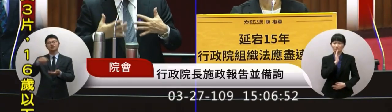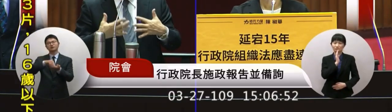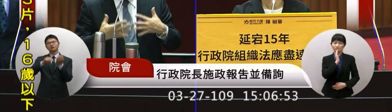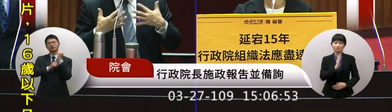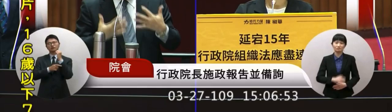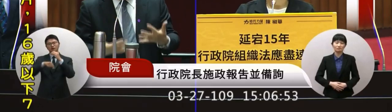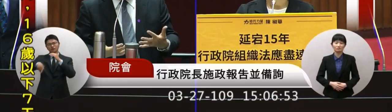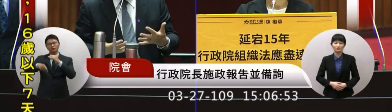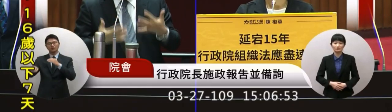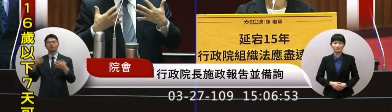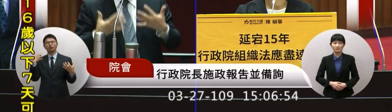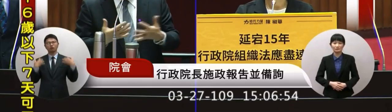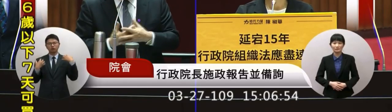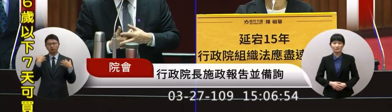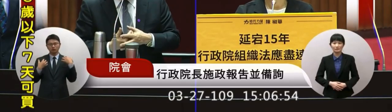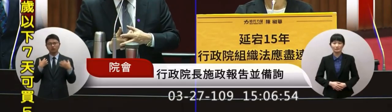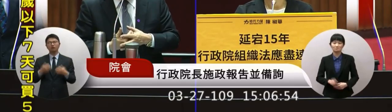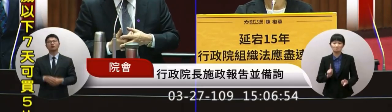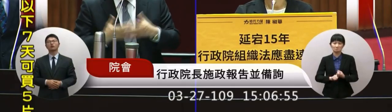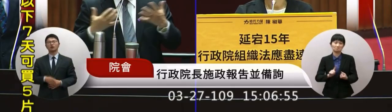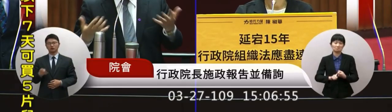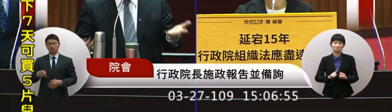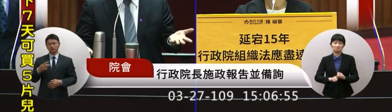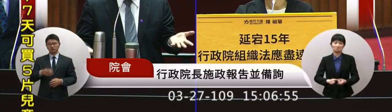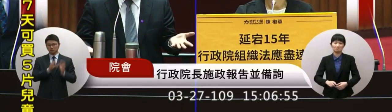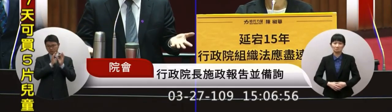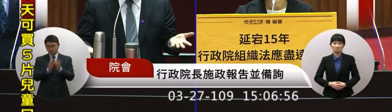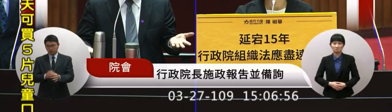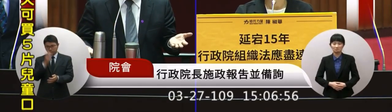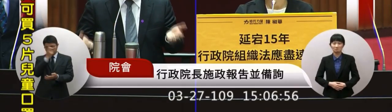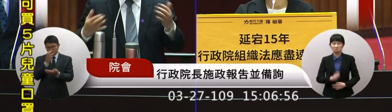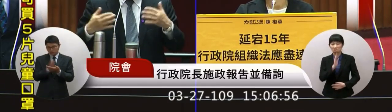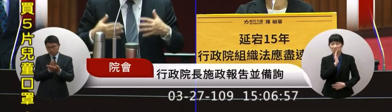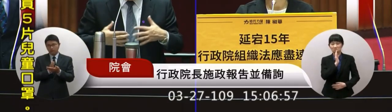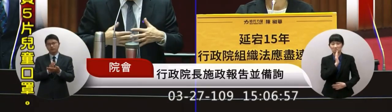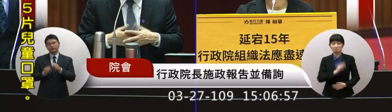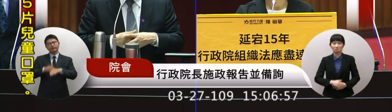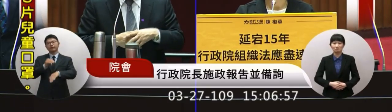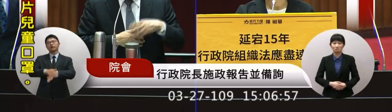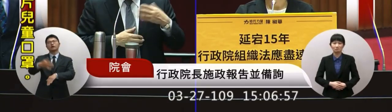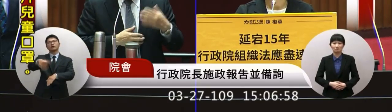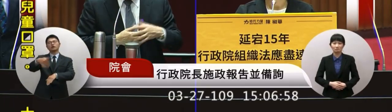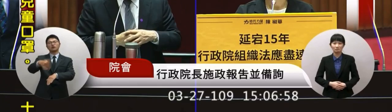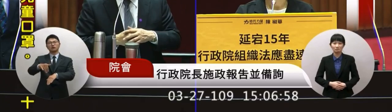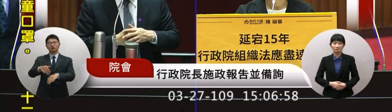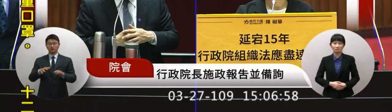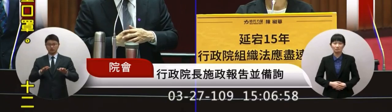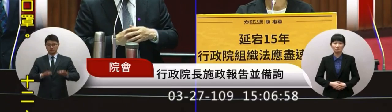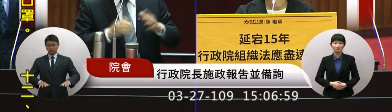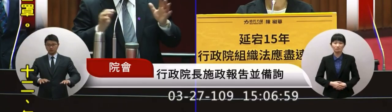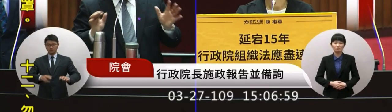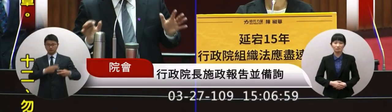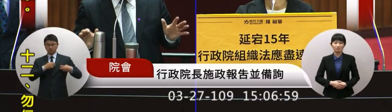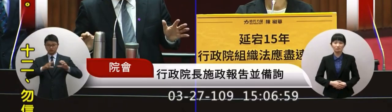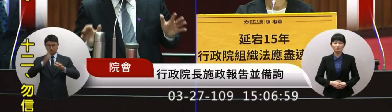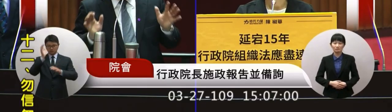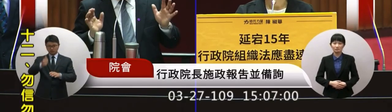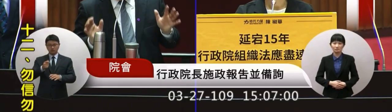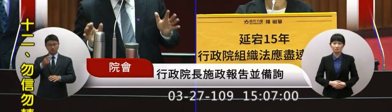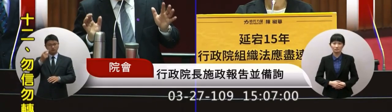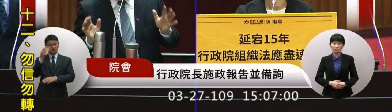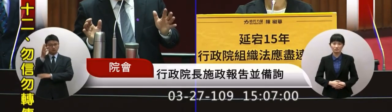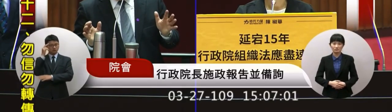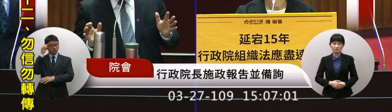借期不续审，所以没有完成。 是。 那现在依总统的政见，我们做